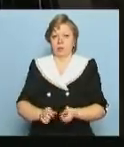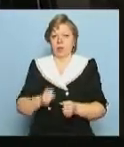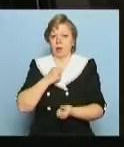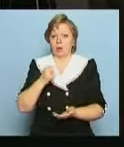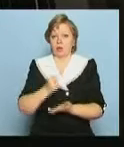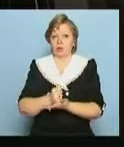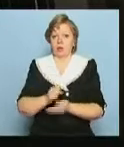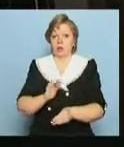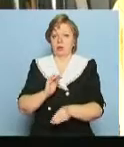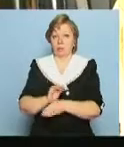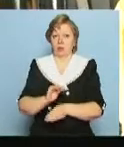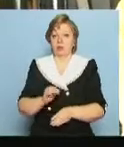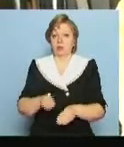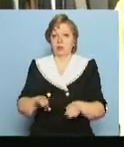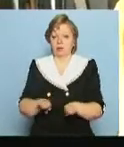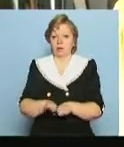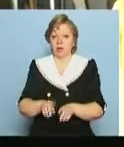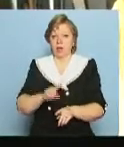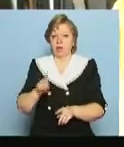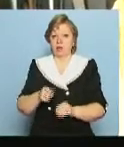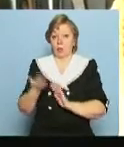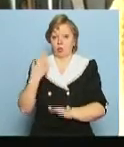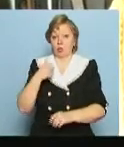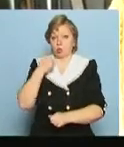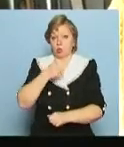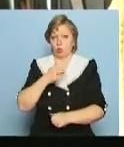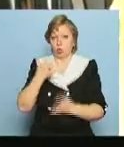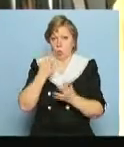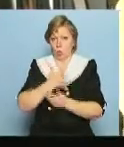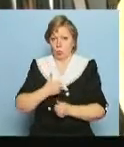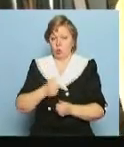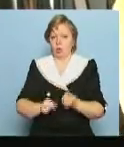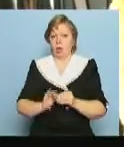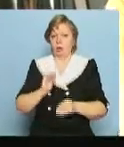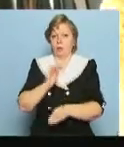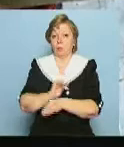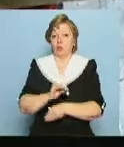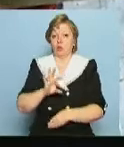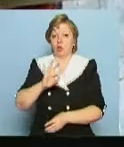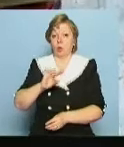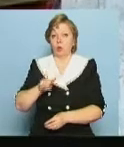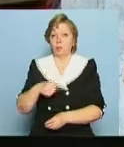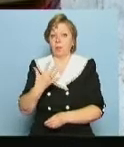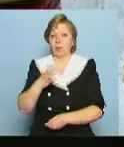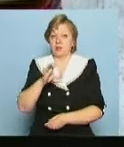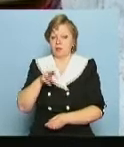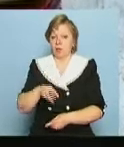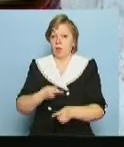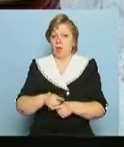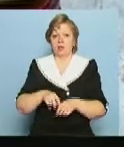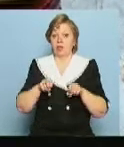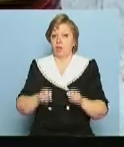до паводки держать так. За прошлую ночь талых вод в Пудемском пруду прибавилось на 0,5 сантиметра. Ситуация не критическая,